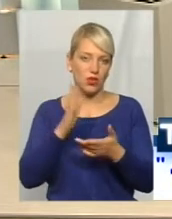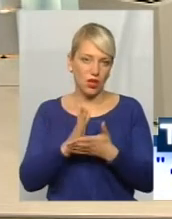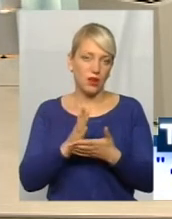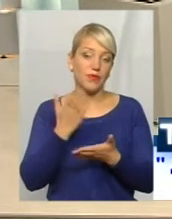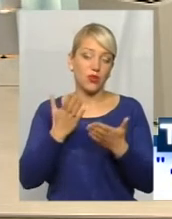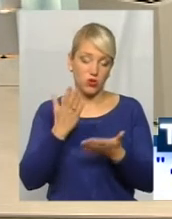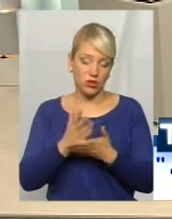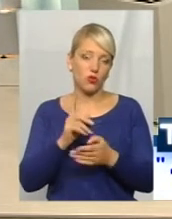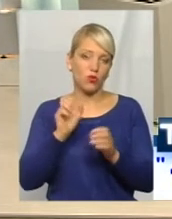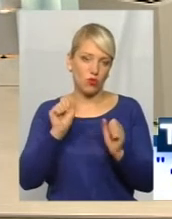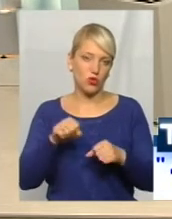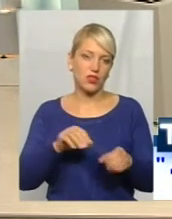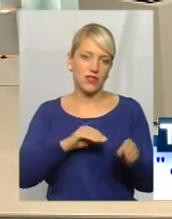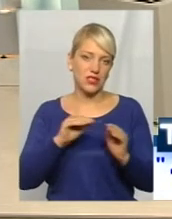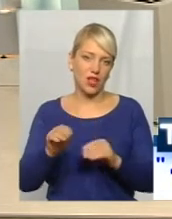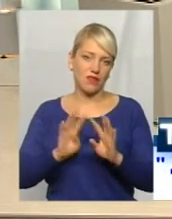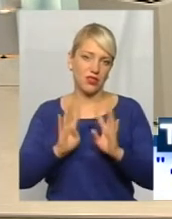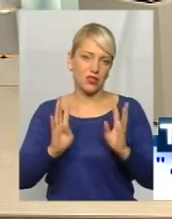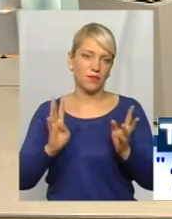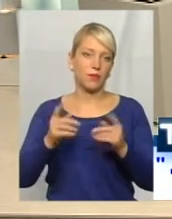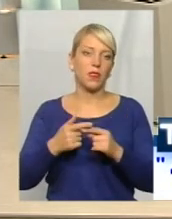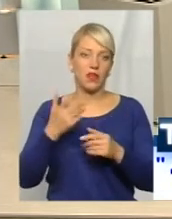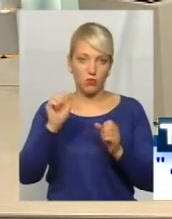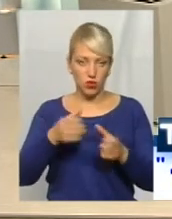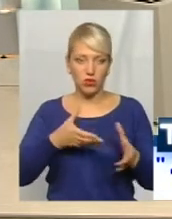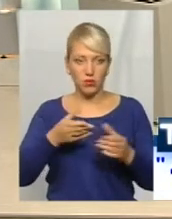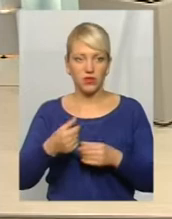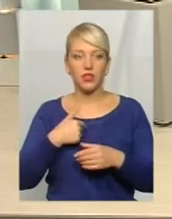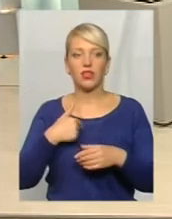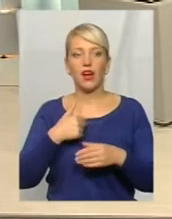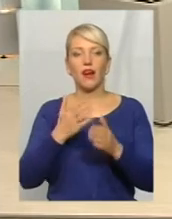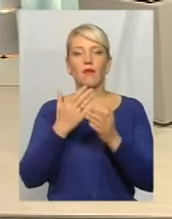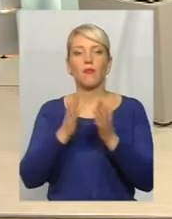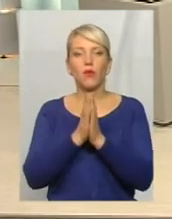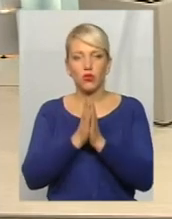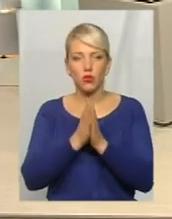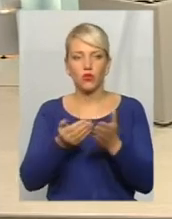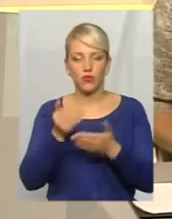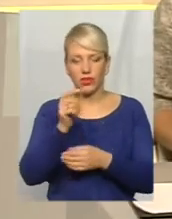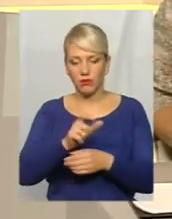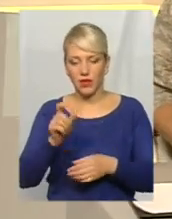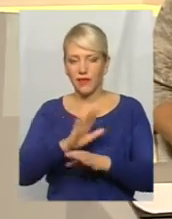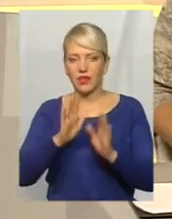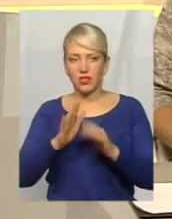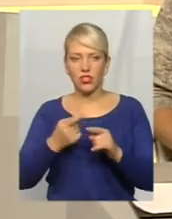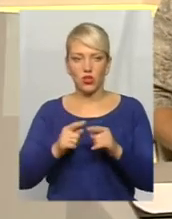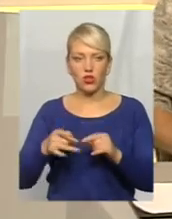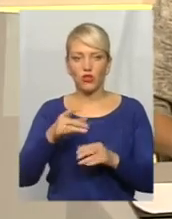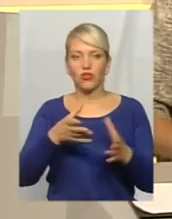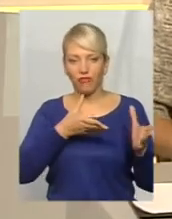буде. Ви можете вплинути на ці процеси? Звичайно. То я вас прошу від імені мешканців не лише цього мікрорайону